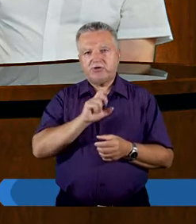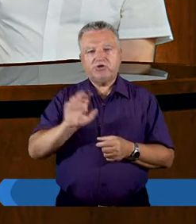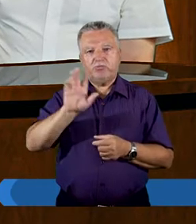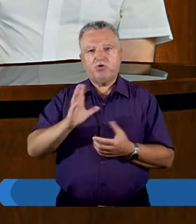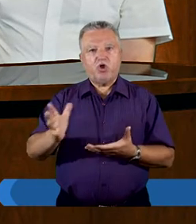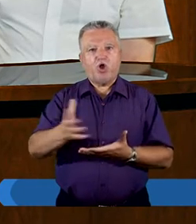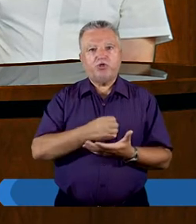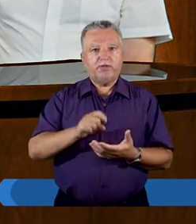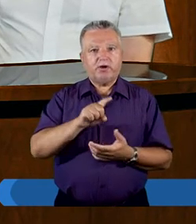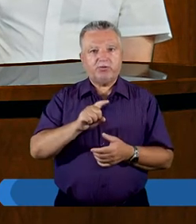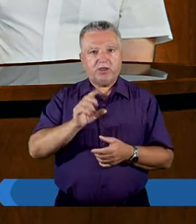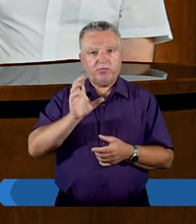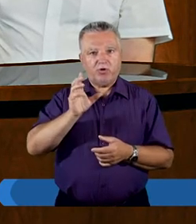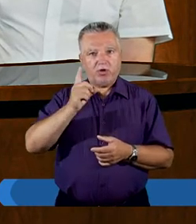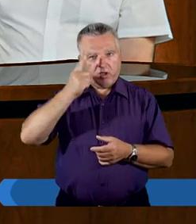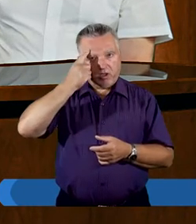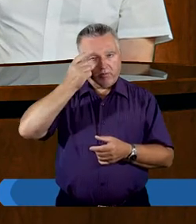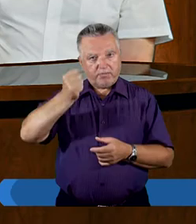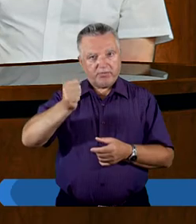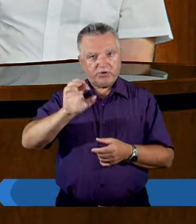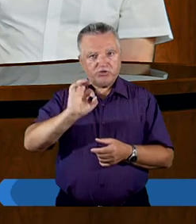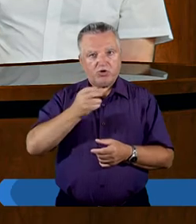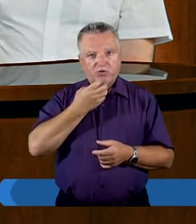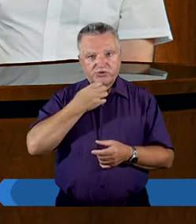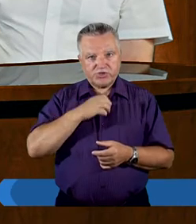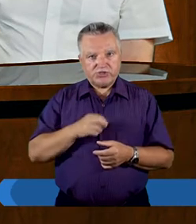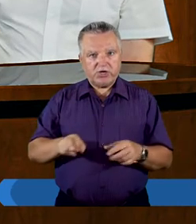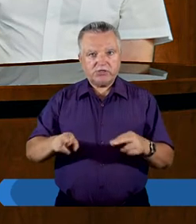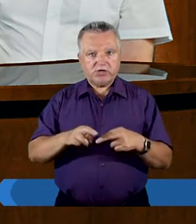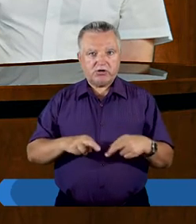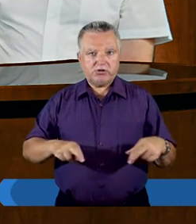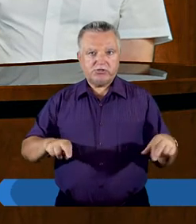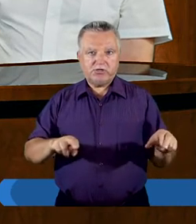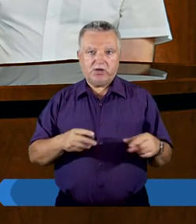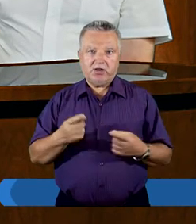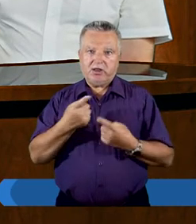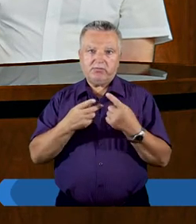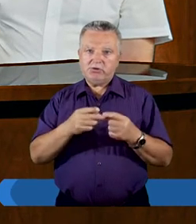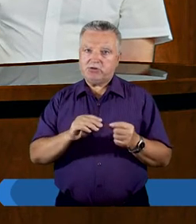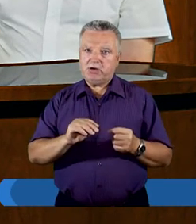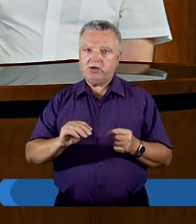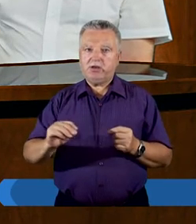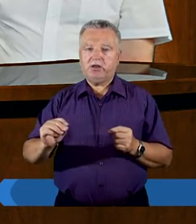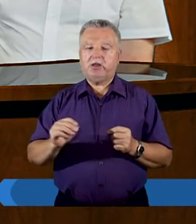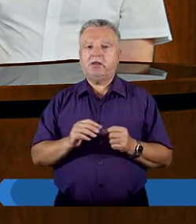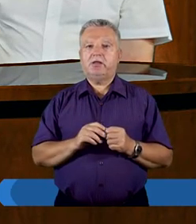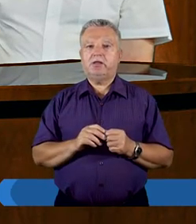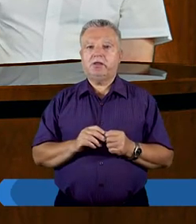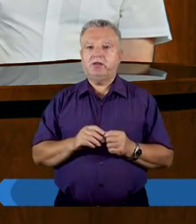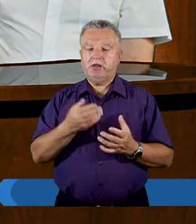odebrał pamięć o poprzedniej rodzinie? Chyba nie. No właśnie, słuchajcie, nie